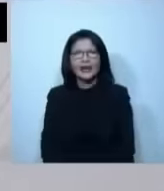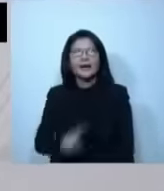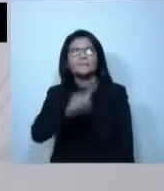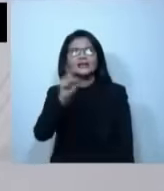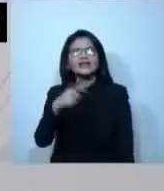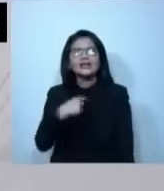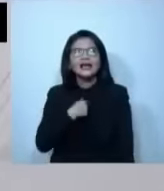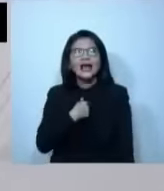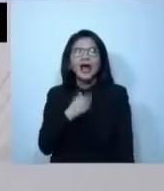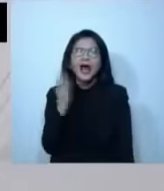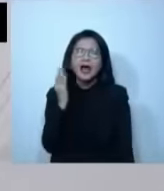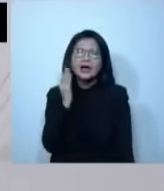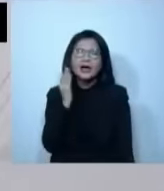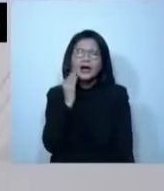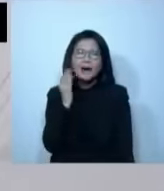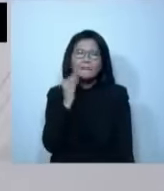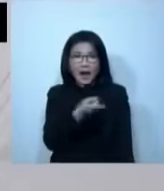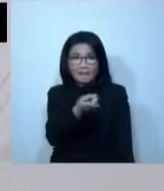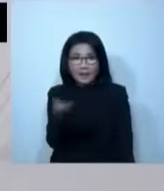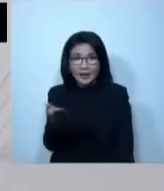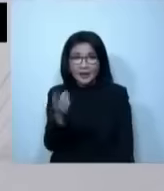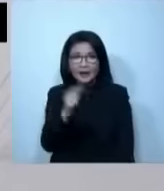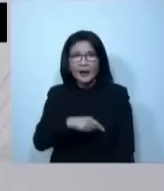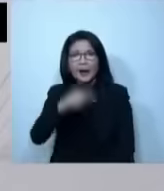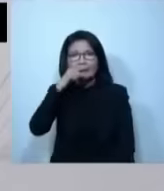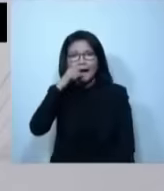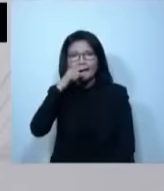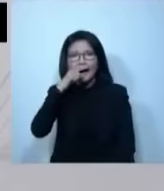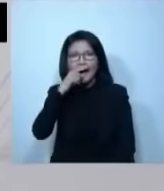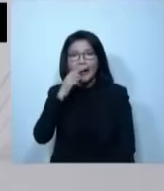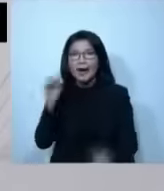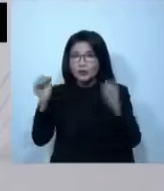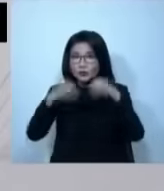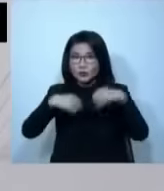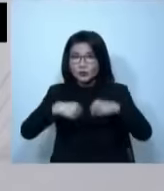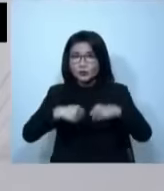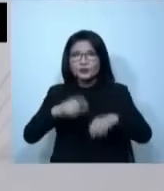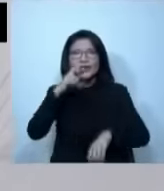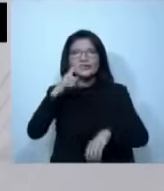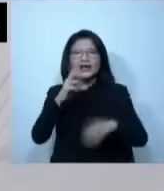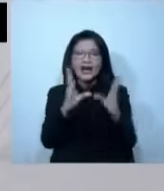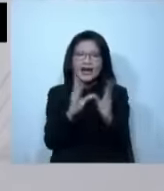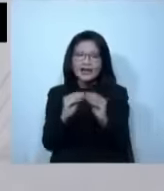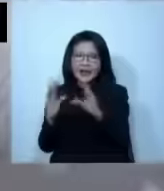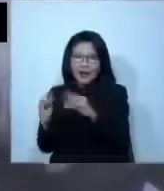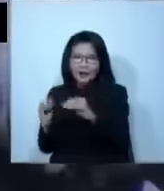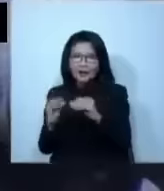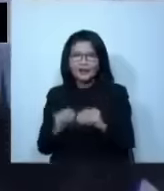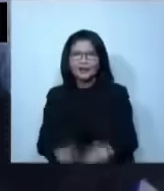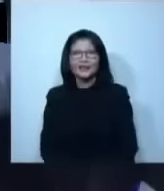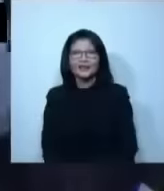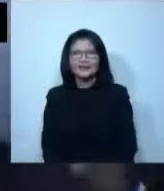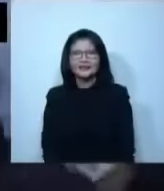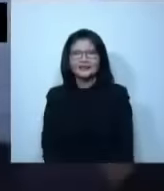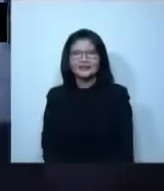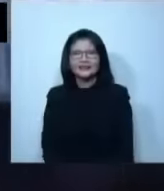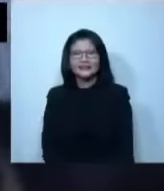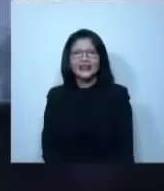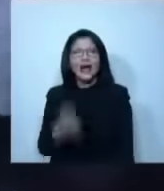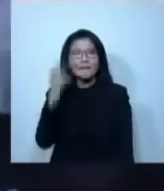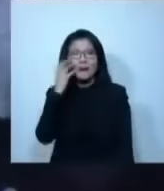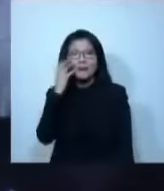simpel saja. Apakah Bapak setuju dengan model dialog yang saya tawarkan itu? Terima kasih. Saya setuju. Terima